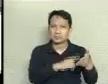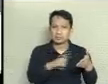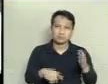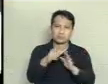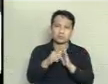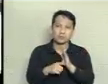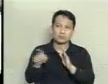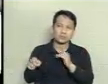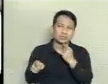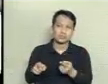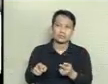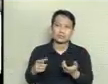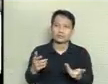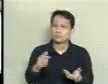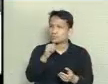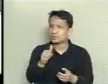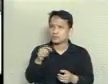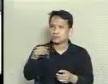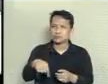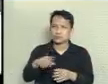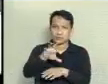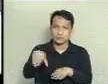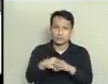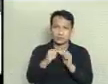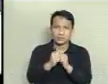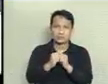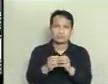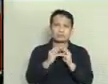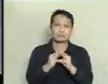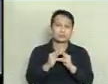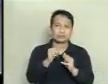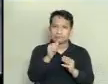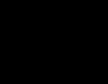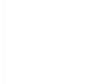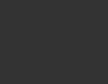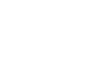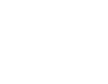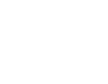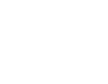batas, sabi nila, dahil hindi isinama rito ang mga Muslim.